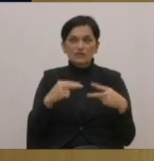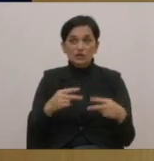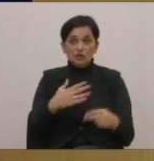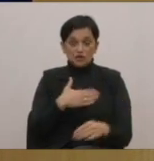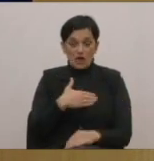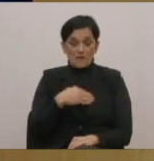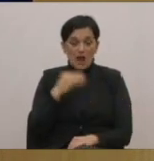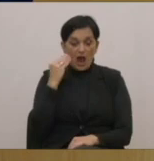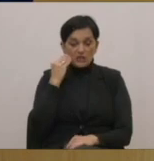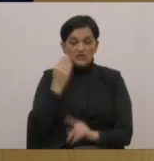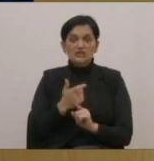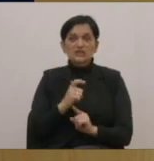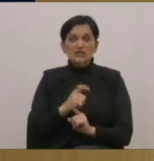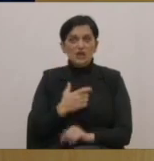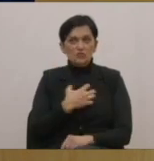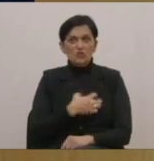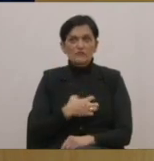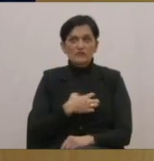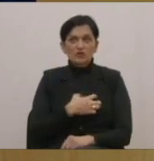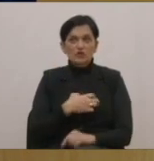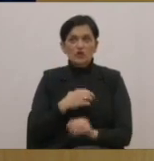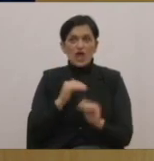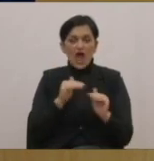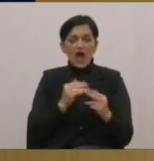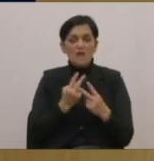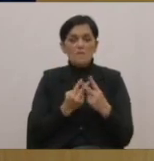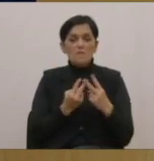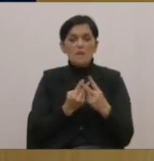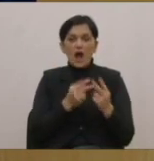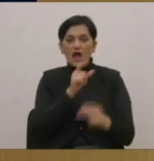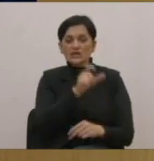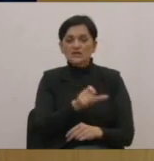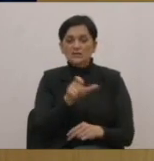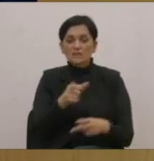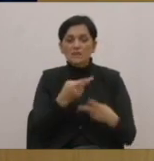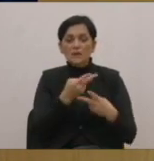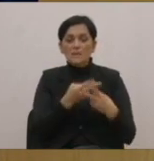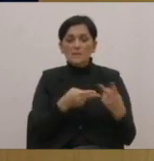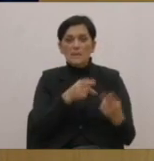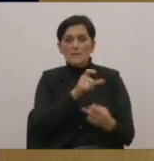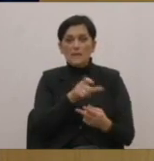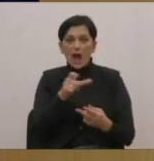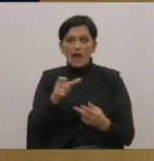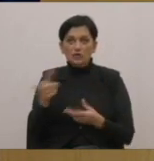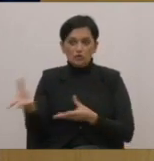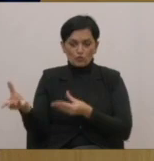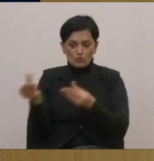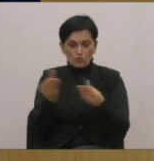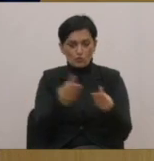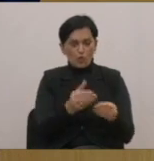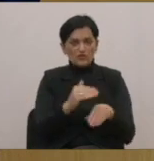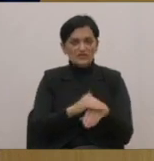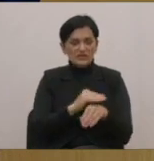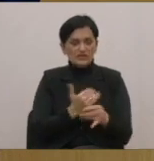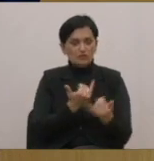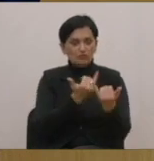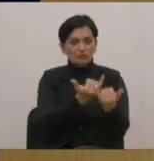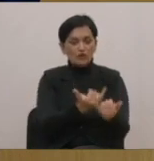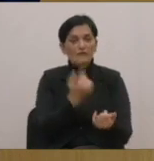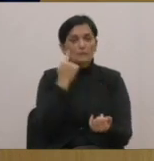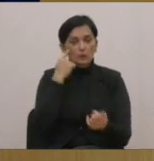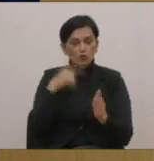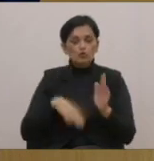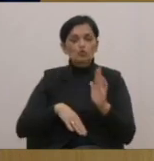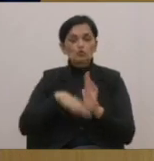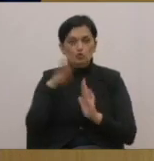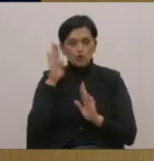chemi azrit, zalyan mishnelovani da, ekheba patimrebs da, patimrebistvis moak am qvelapers, sikete amito fikrob ro jobia